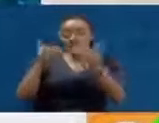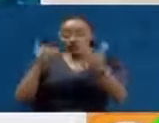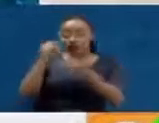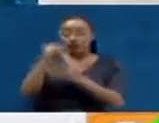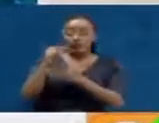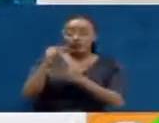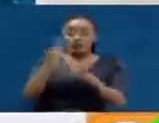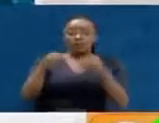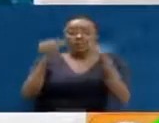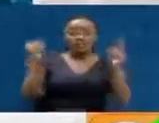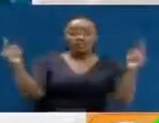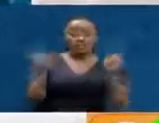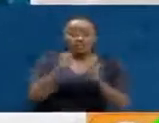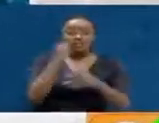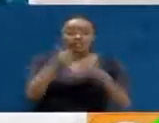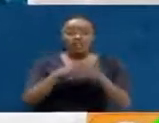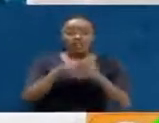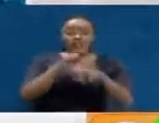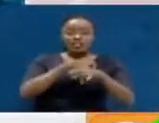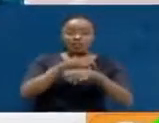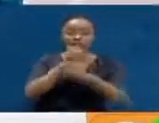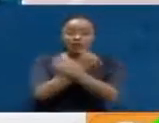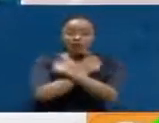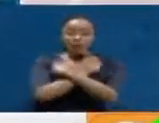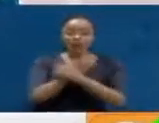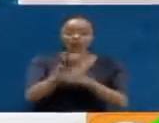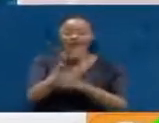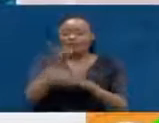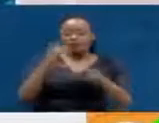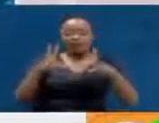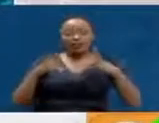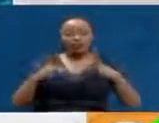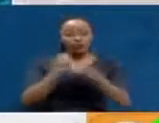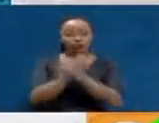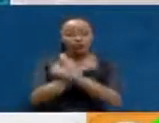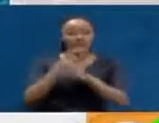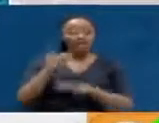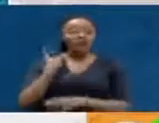hujatendewa. Yaani kwa ufupi nasema, ukipendwa pendeka,